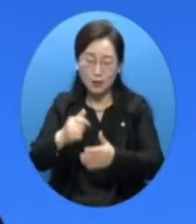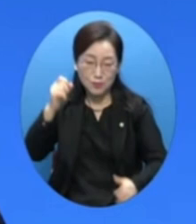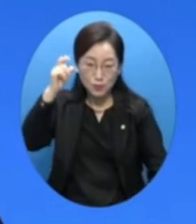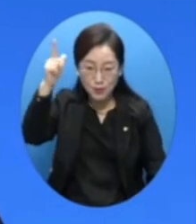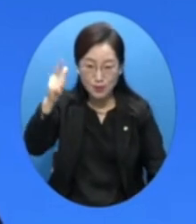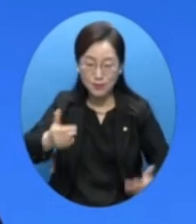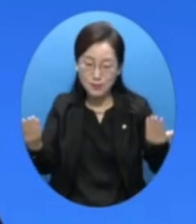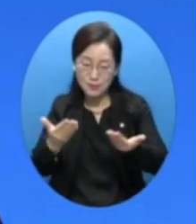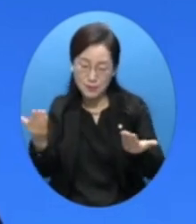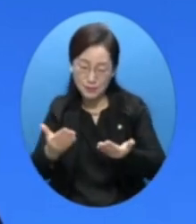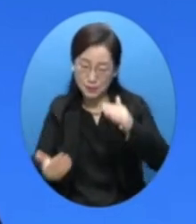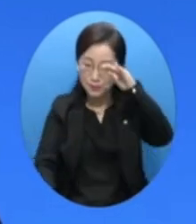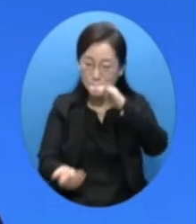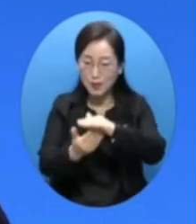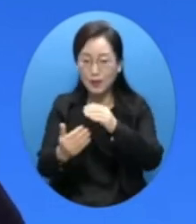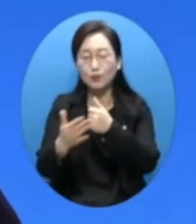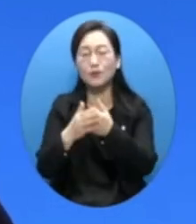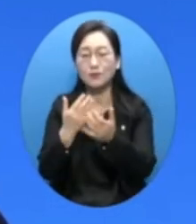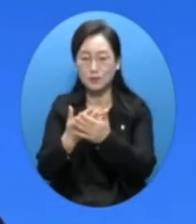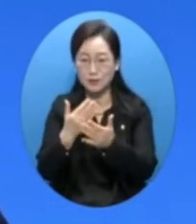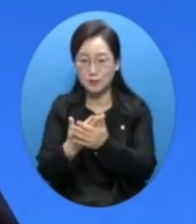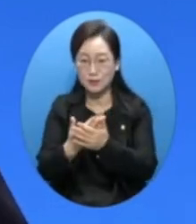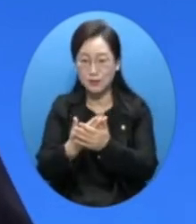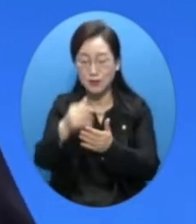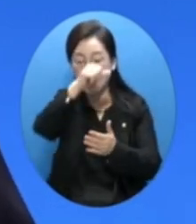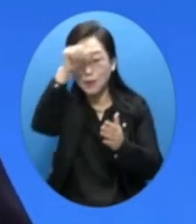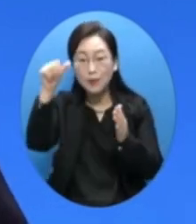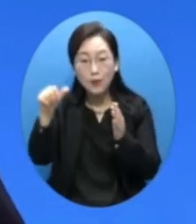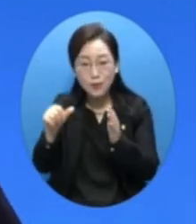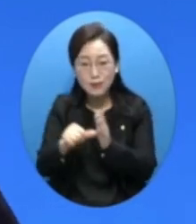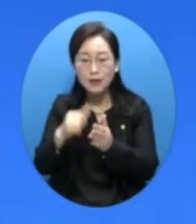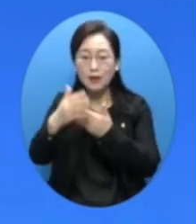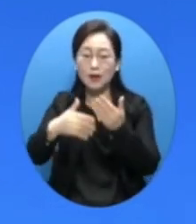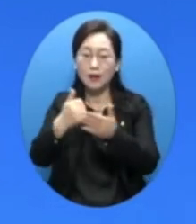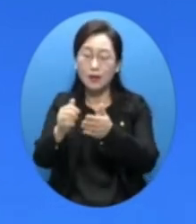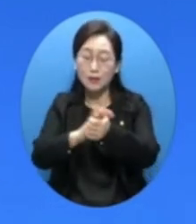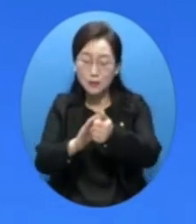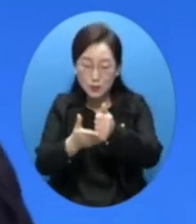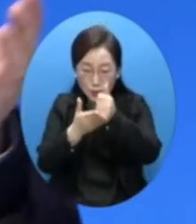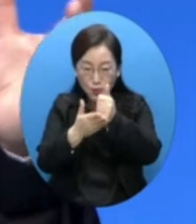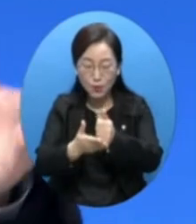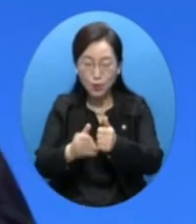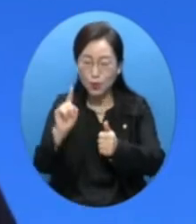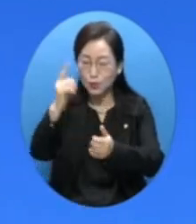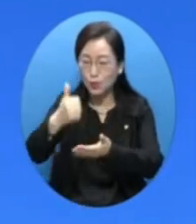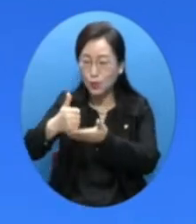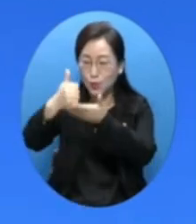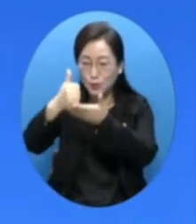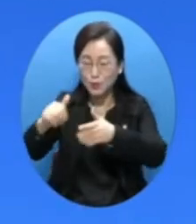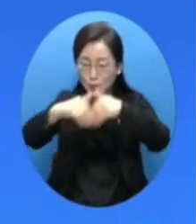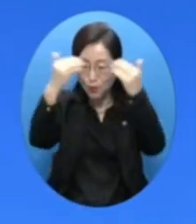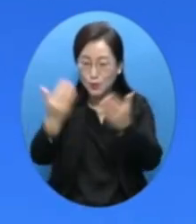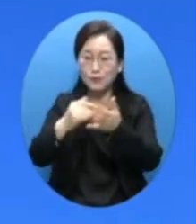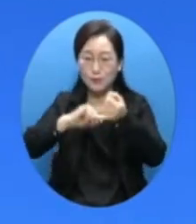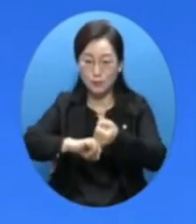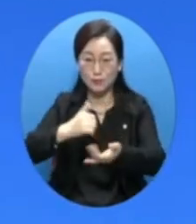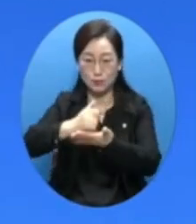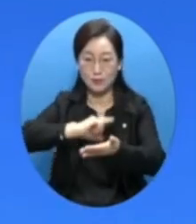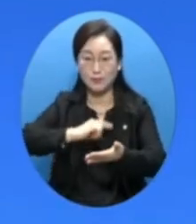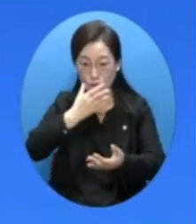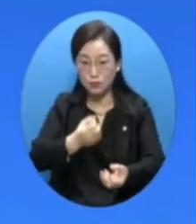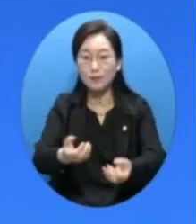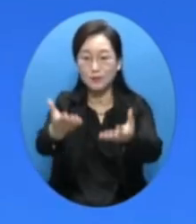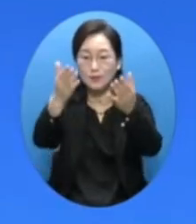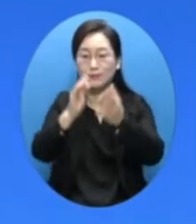주시옵소서 한 평생 믿음의 사람으로서 하나님을 섬기고 하늘을 높이고 하나님 영원히 돌리는 여러분도 다 되기를 주님의